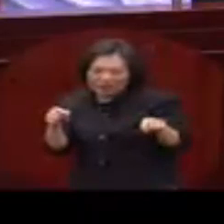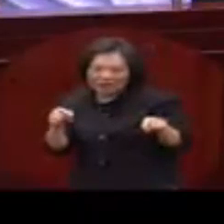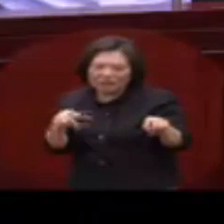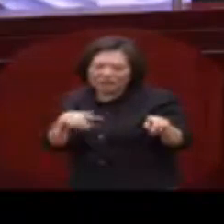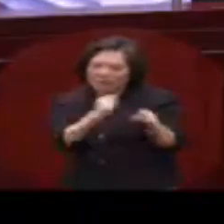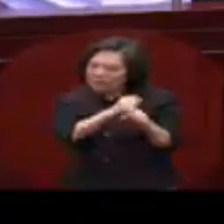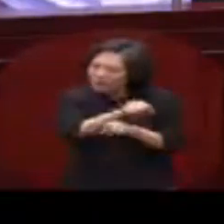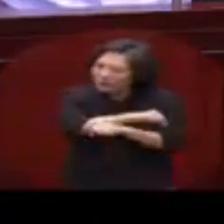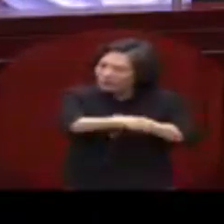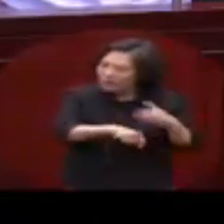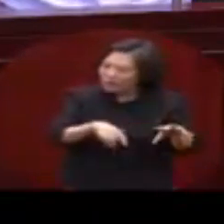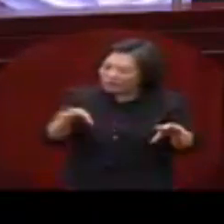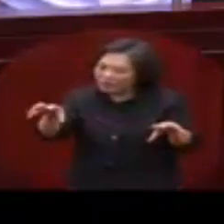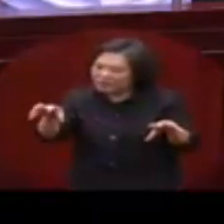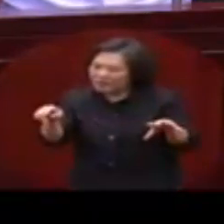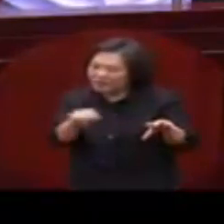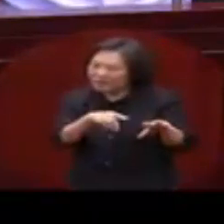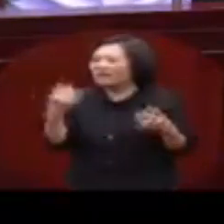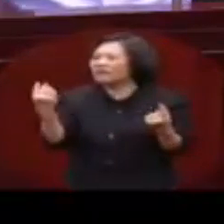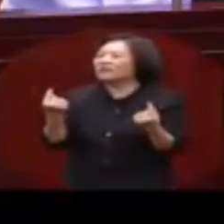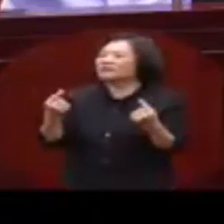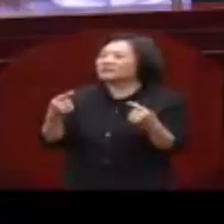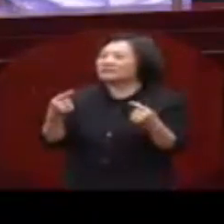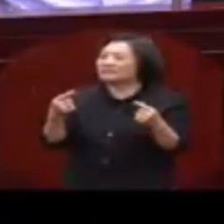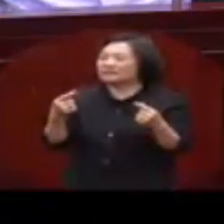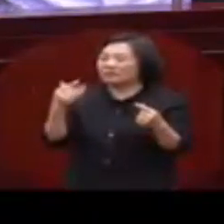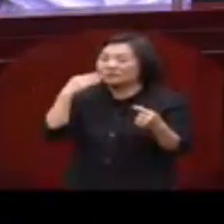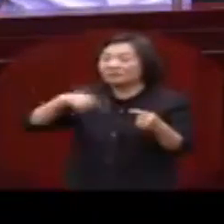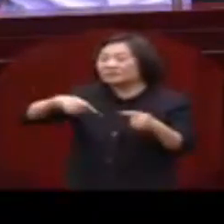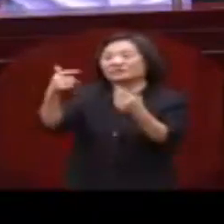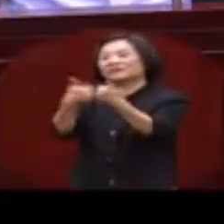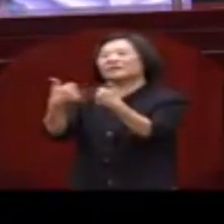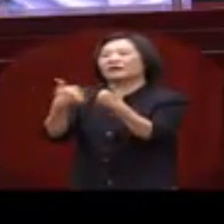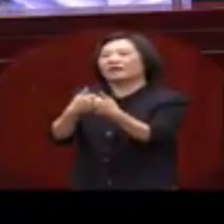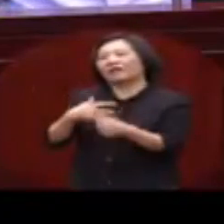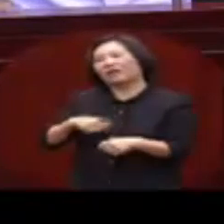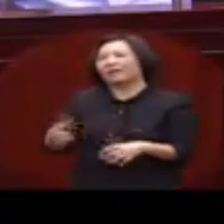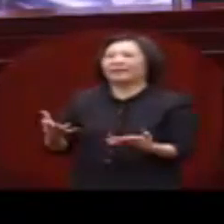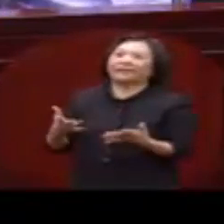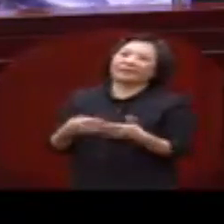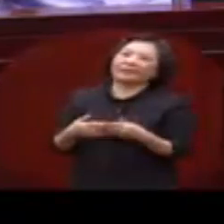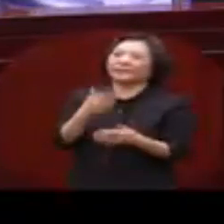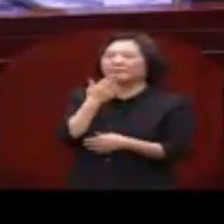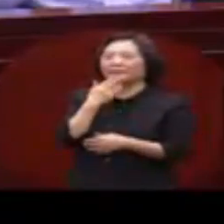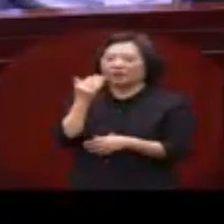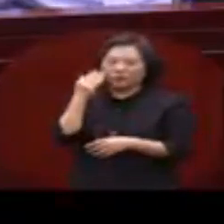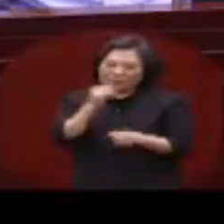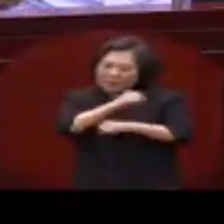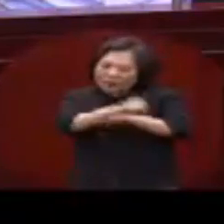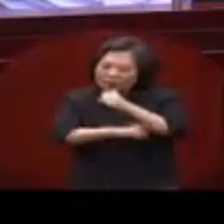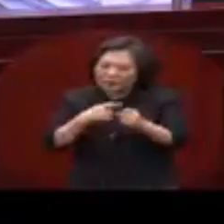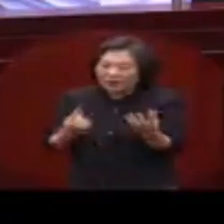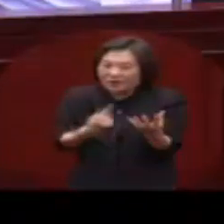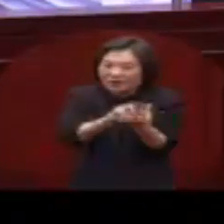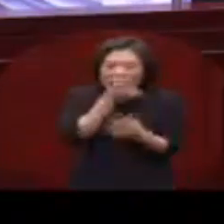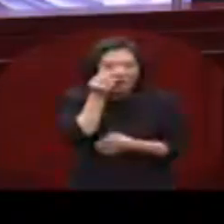吸引我们去。因为我以前我在当医生的时候，就这个纯粹去开会大家兴趣不高。去那里顺便有什么活动，也可以